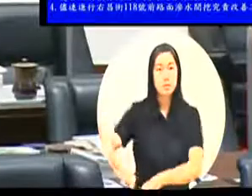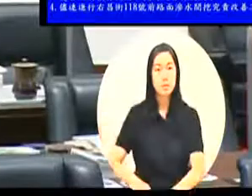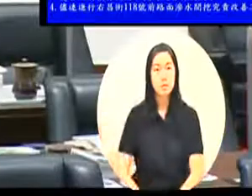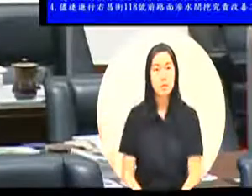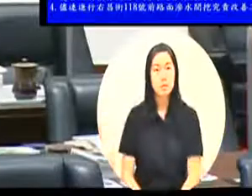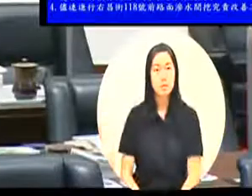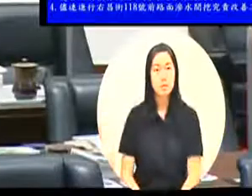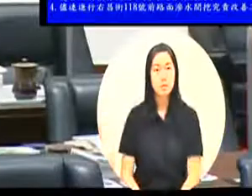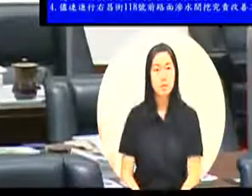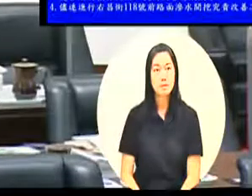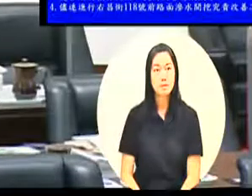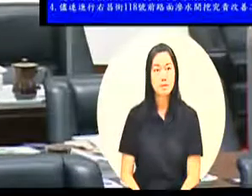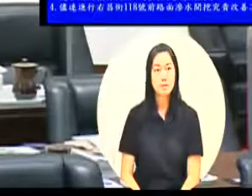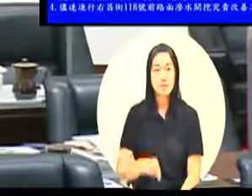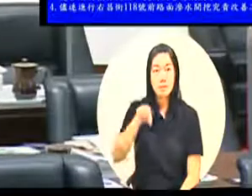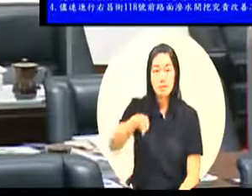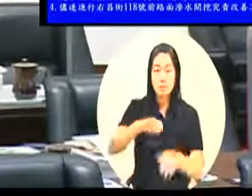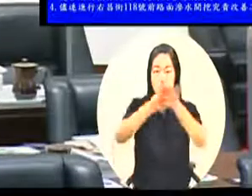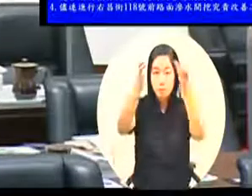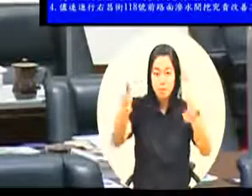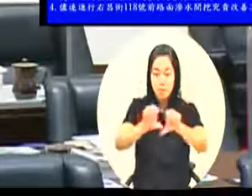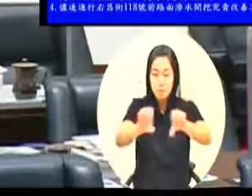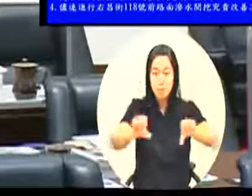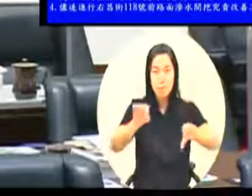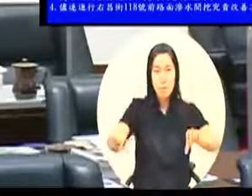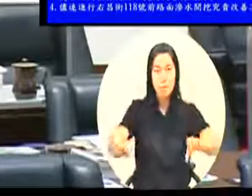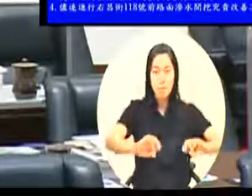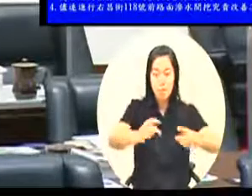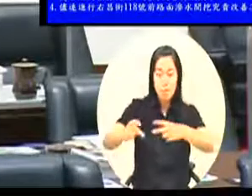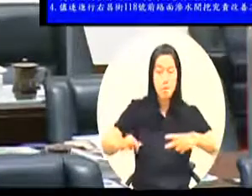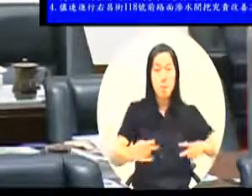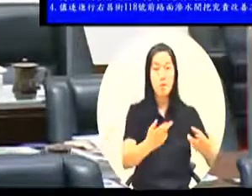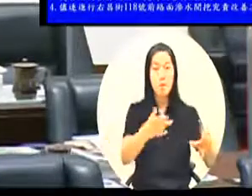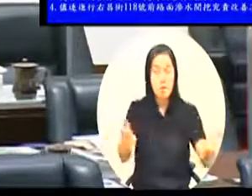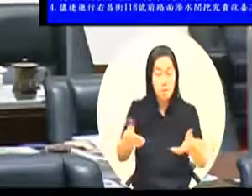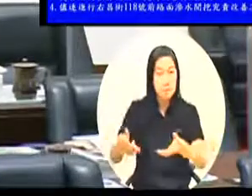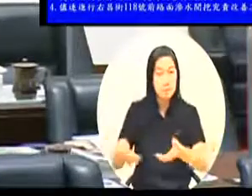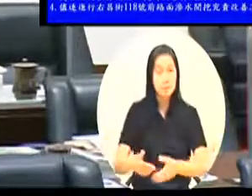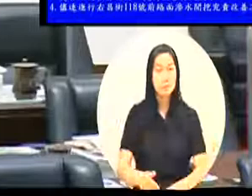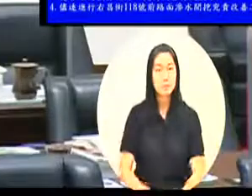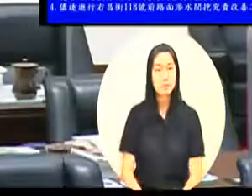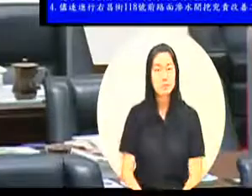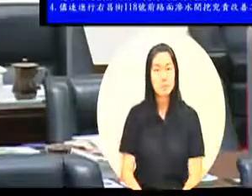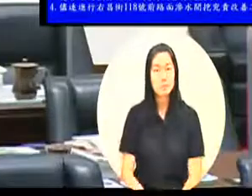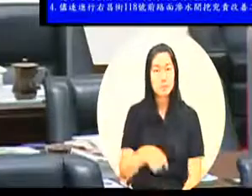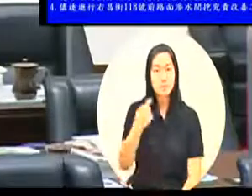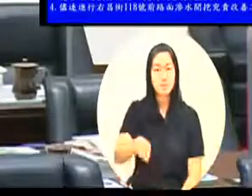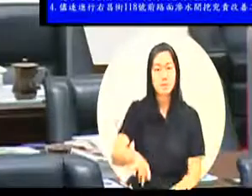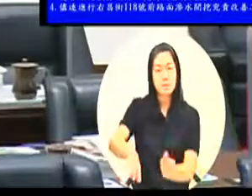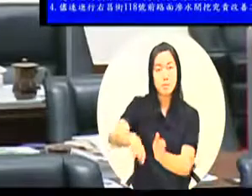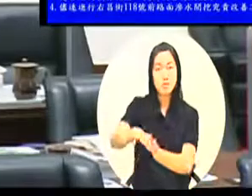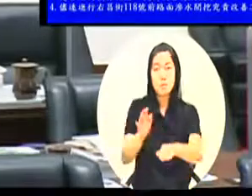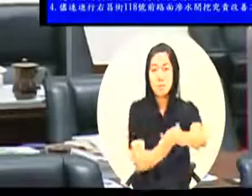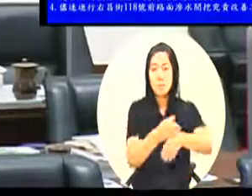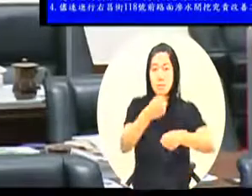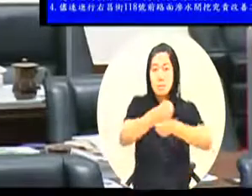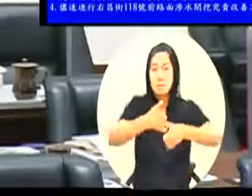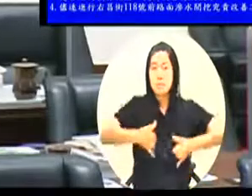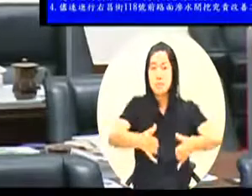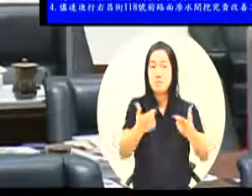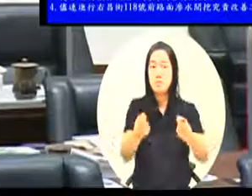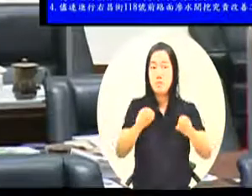乐群路的乡涵改建，以及我们右昌街的乡涵改建，都造